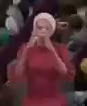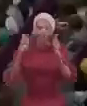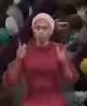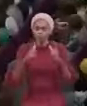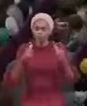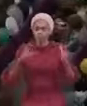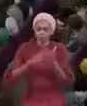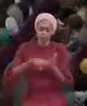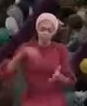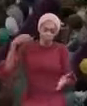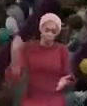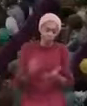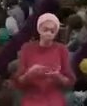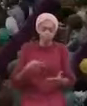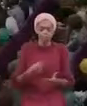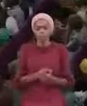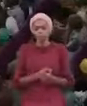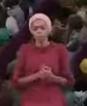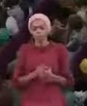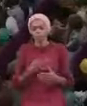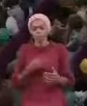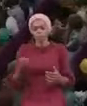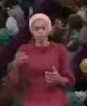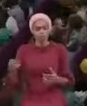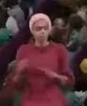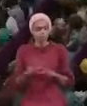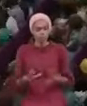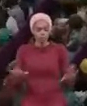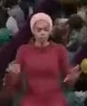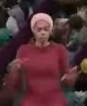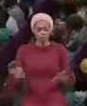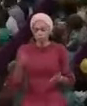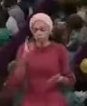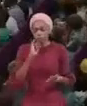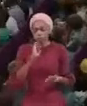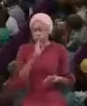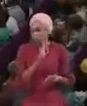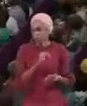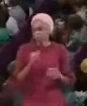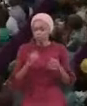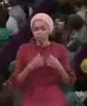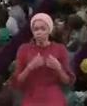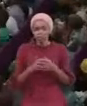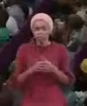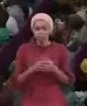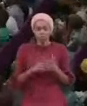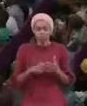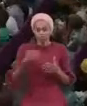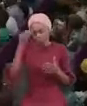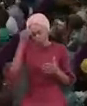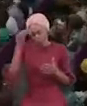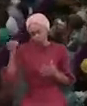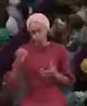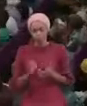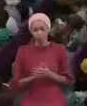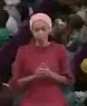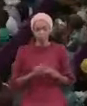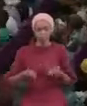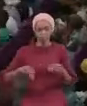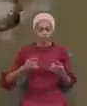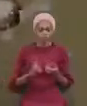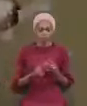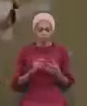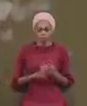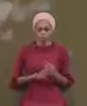a été grande comme les enfants d'Israël ils ont obéi obéi ils ont gardé ces offrandes